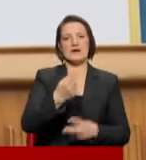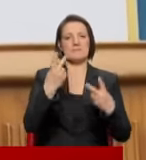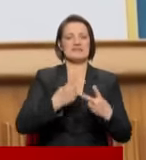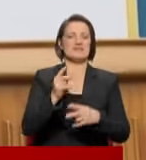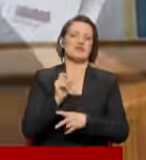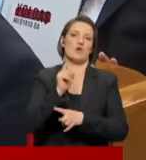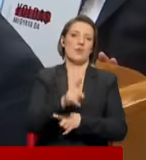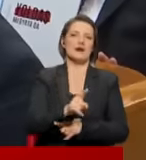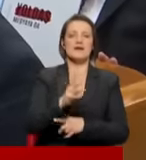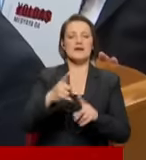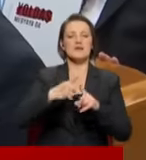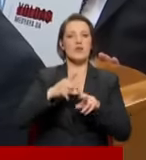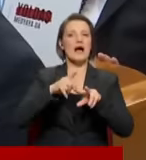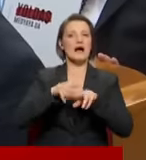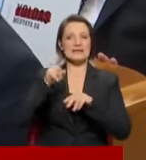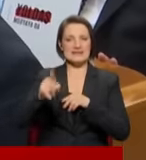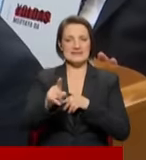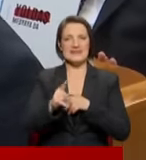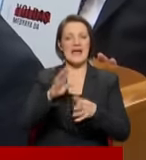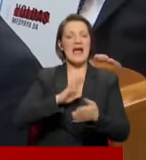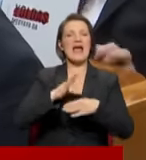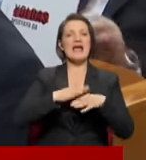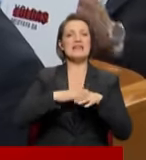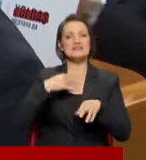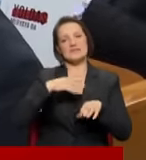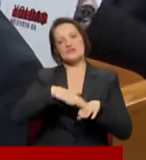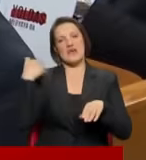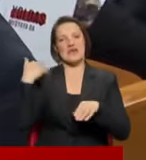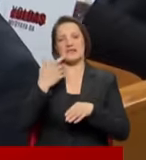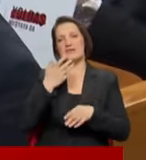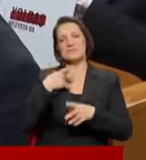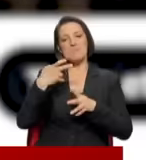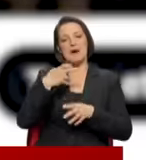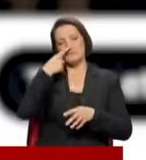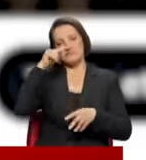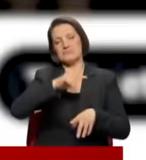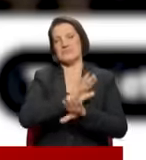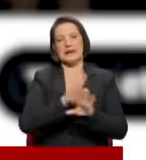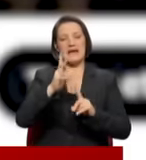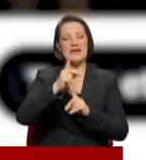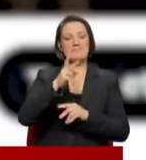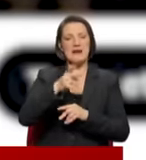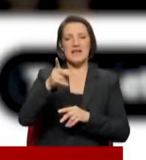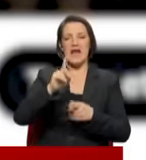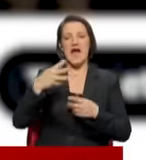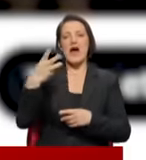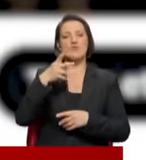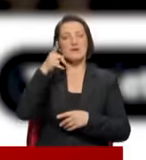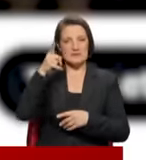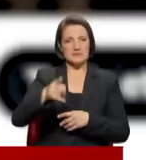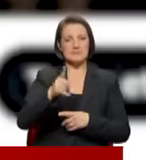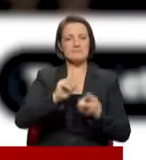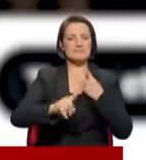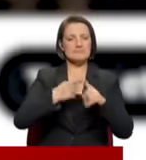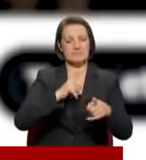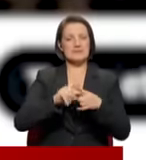mesajları gönderdi. Tolga Akalın da çekin elinizi partimizden restiyle ses yükseltti. İyi Parti'yi Erdoğan'ın politik hırslarının arka